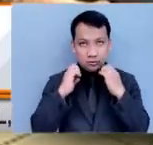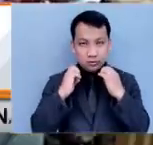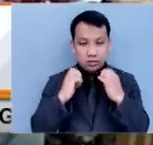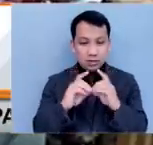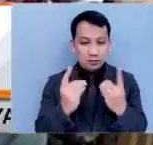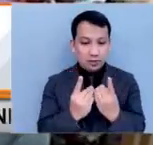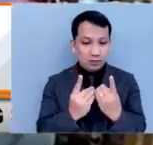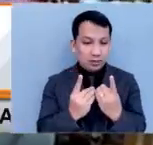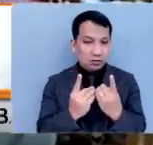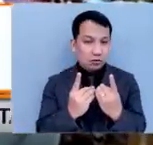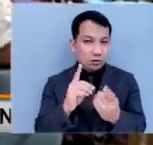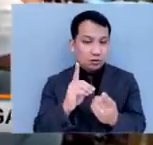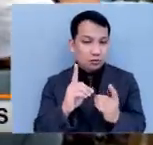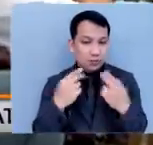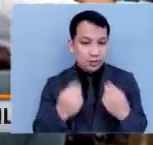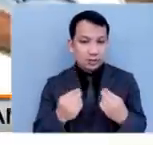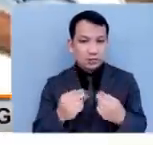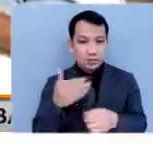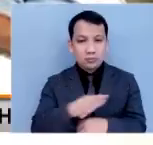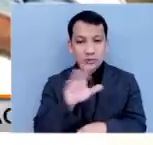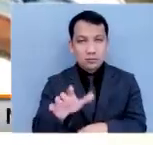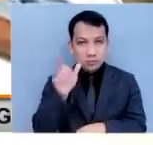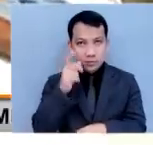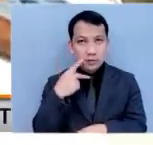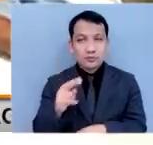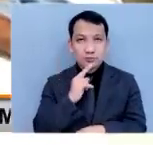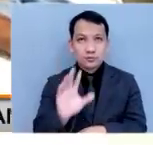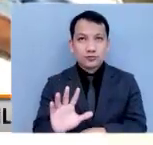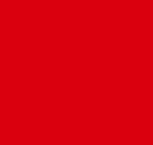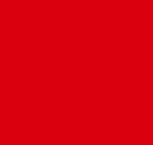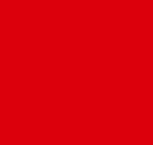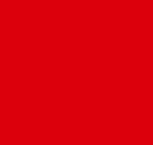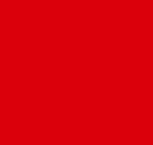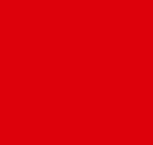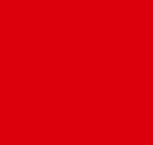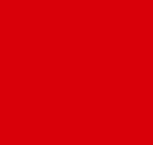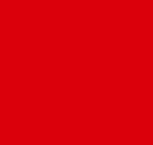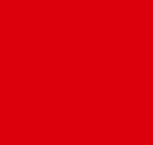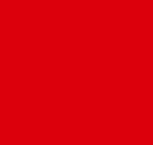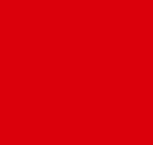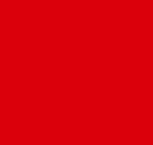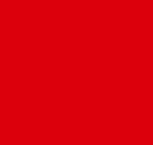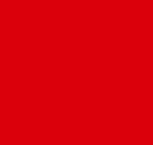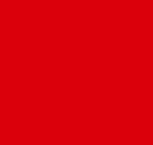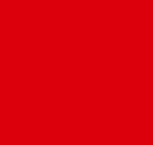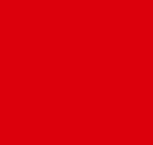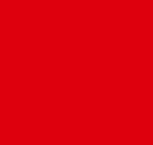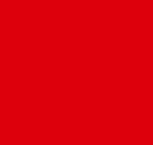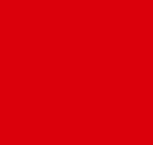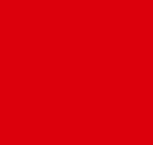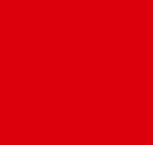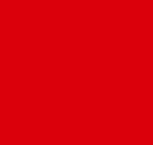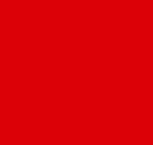mangangailangan. Nagbabalita mula sa frontline, Laila Pangilinan, News 5. Mga kapatid, Julius Babaw po. Iba